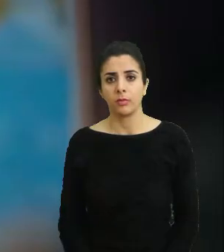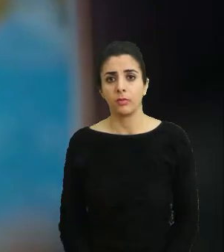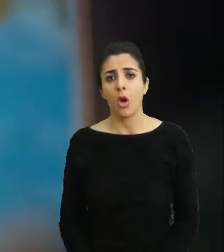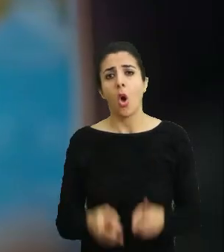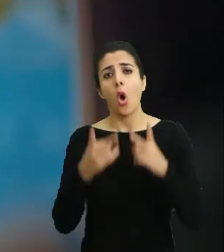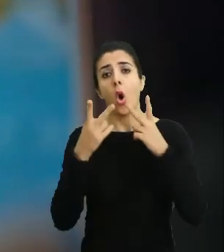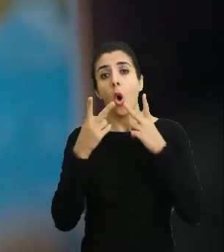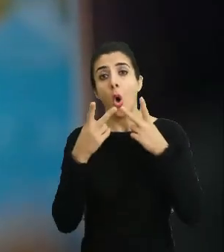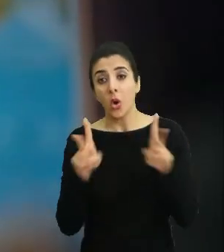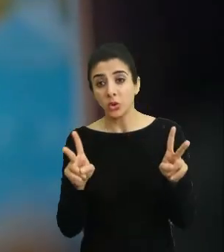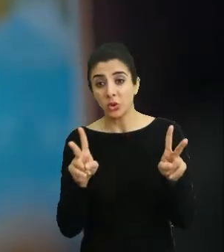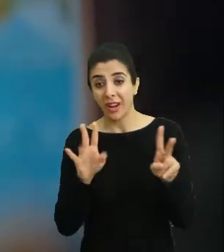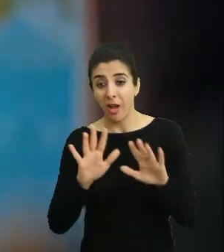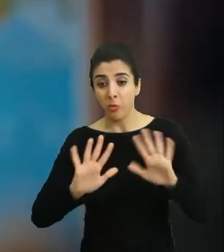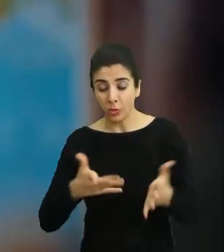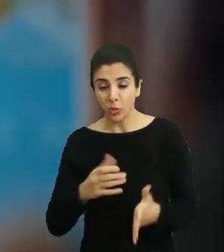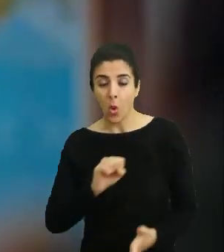Özgürlük anısını yıkarlar diye korkarsın.